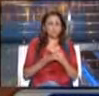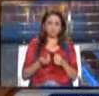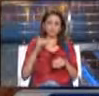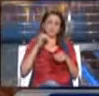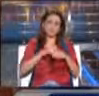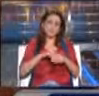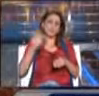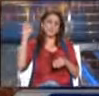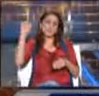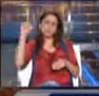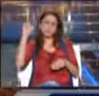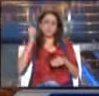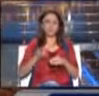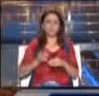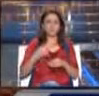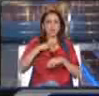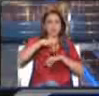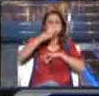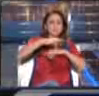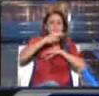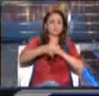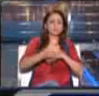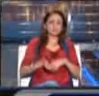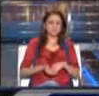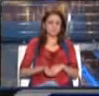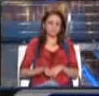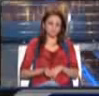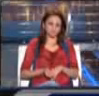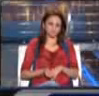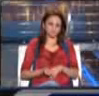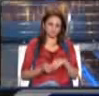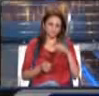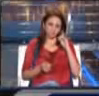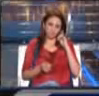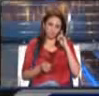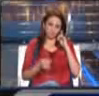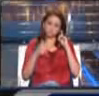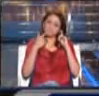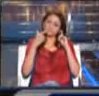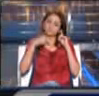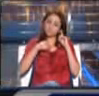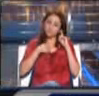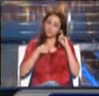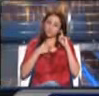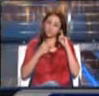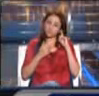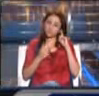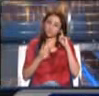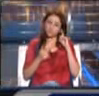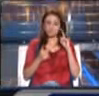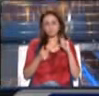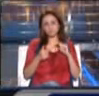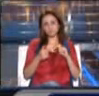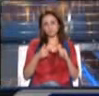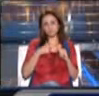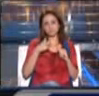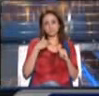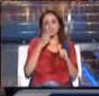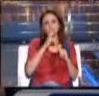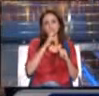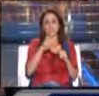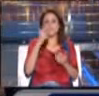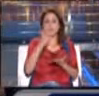انتخابات برلمانيه جايه. عفوا يا خالد معلش اوضح بس نقطه حاجه، بس اضيف حاجه اكملها لك. لو احنا بالمنطق بتاع اللي احنا قلنا ان دول برضو